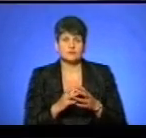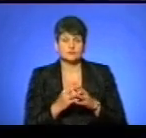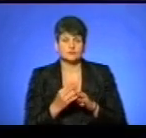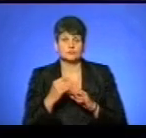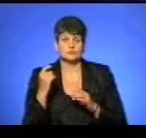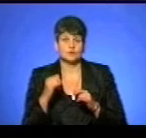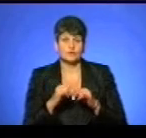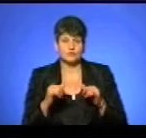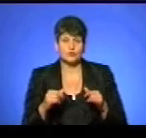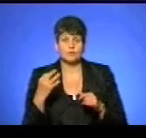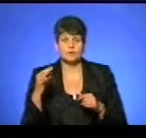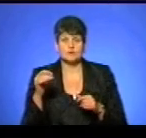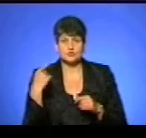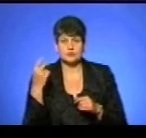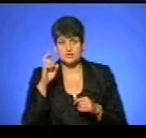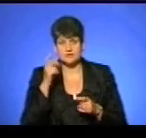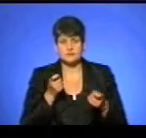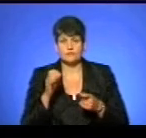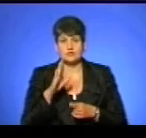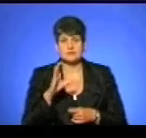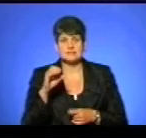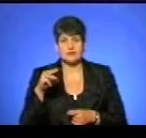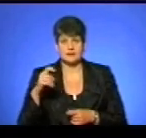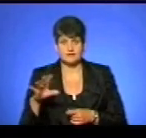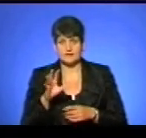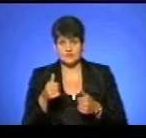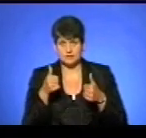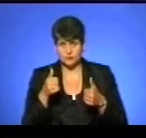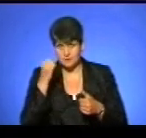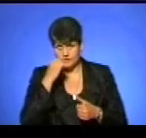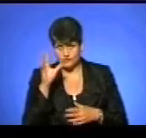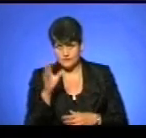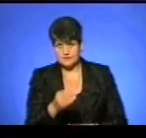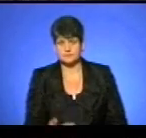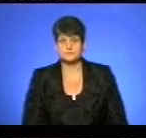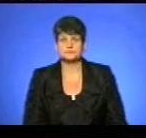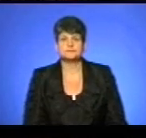розвитку обласної державної адміністрації Володимир Стахів. На все добре. Дякую всім, хто дивився.